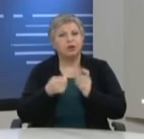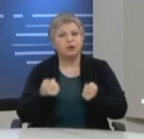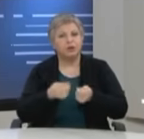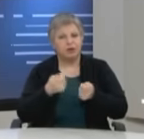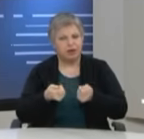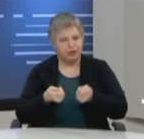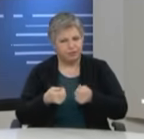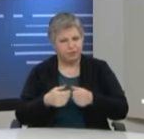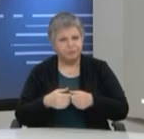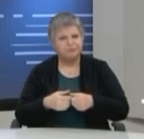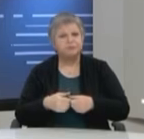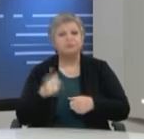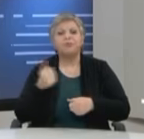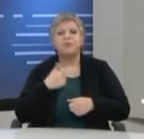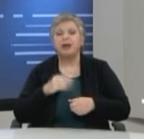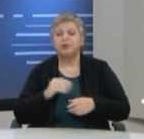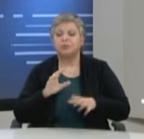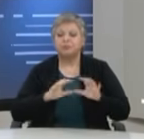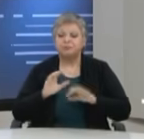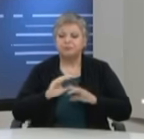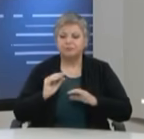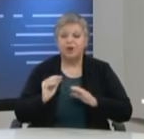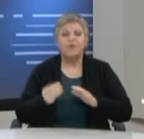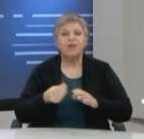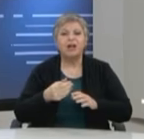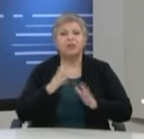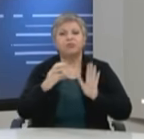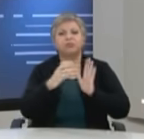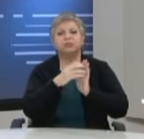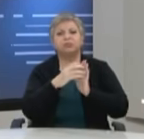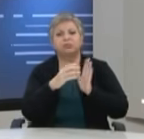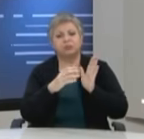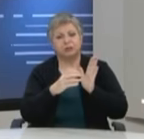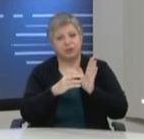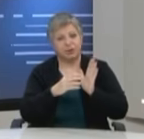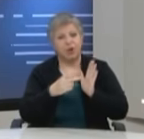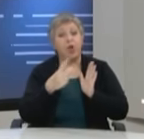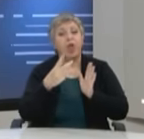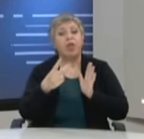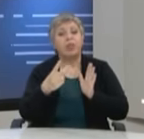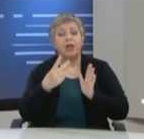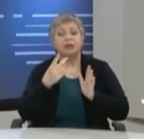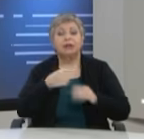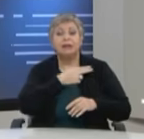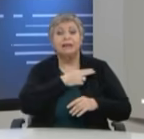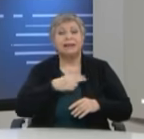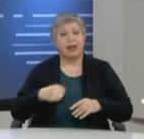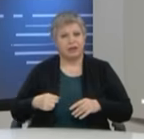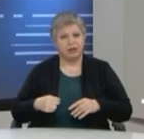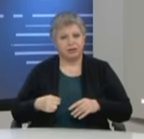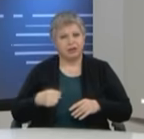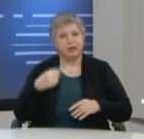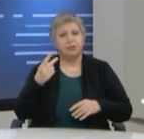ένα πολύ ενδιαφέρον άρθρο. Δύο καθηγητών του Αριστοτελείου Πανεπιστημίου Θεσσαλονίκης, του